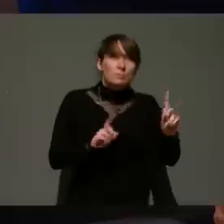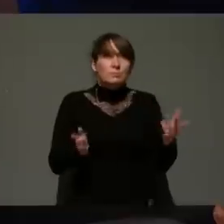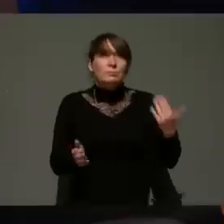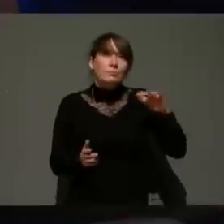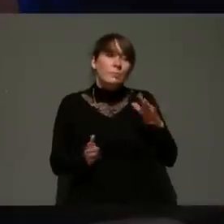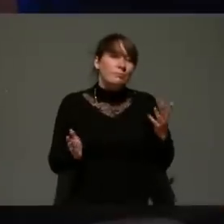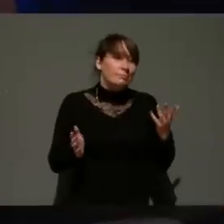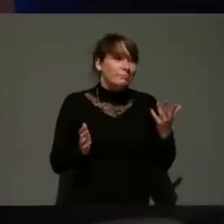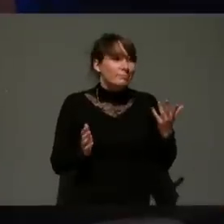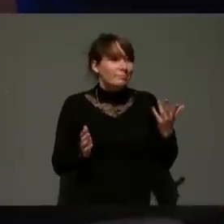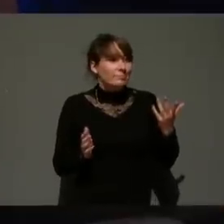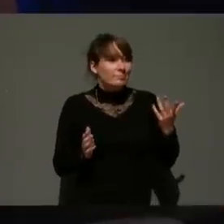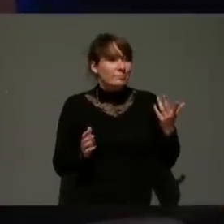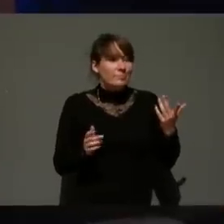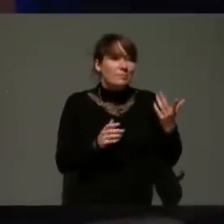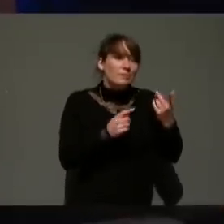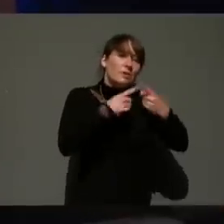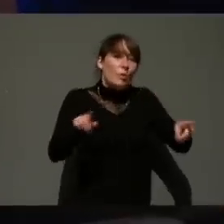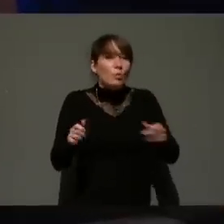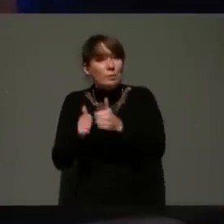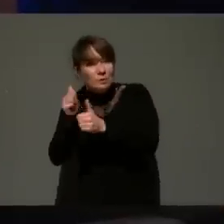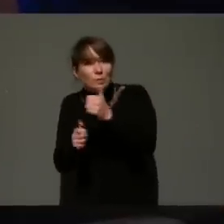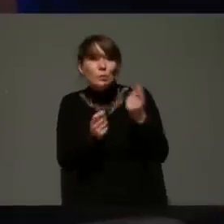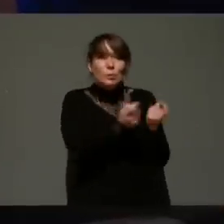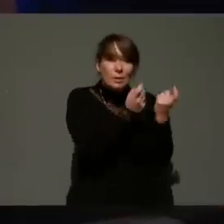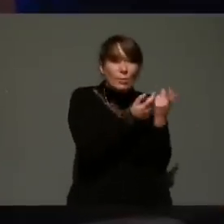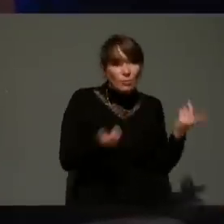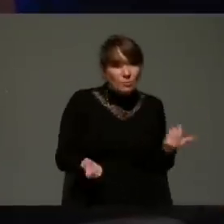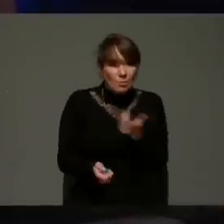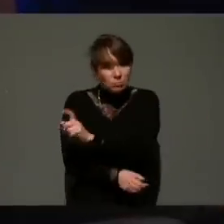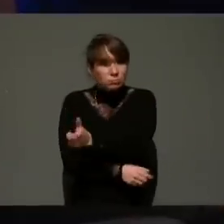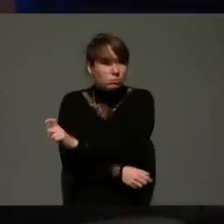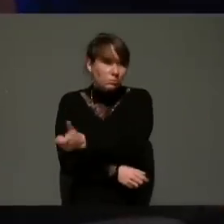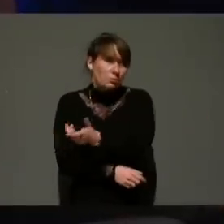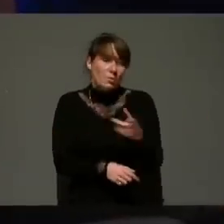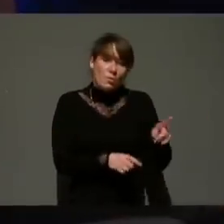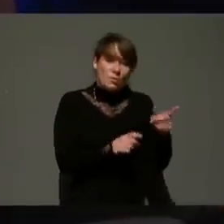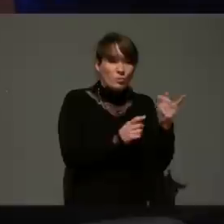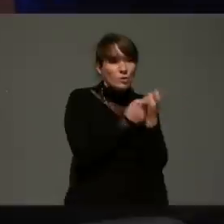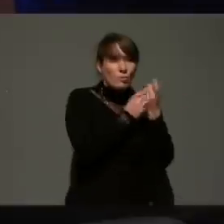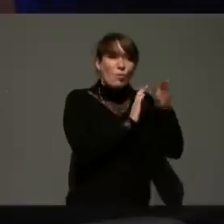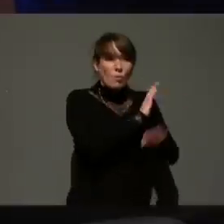ils sont forcément beaucoup moins systématiques qu'en compétition, même si on le fait pour habituer l'organisme.